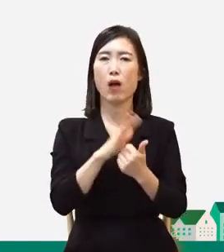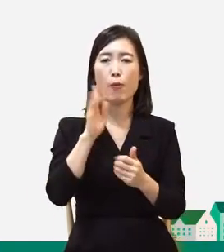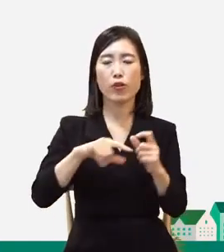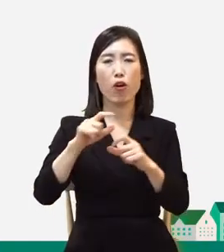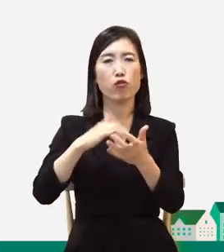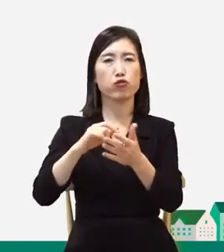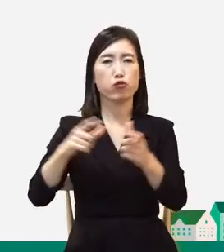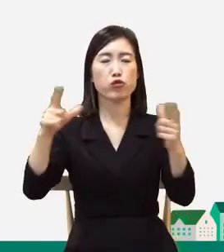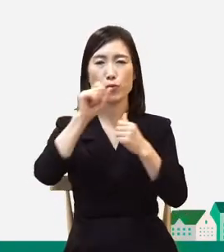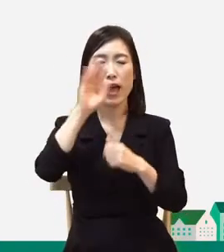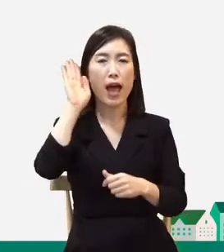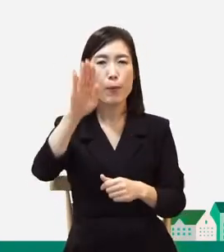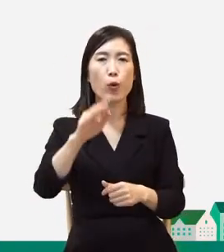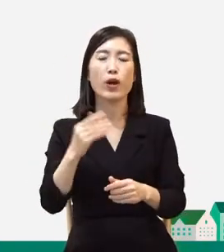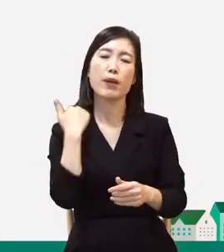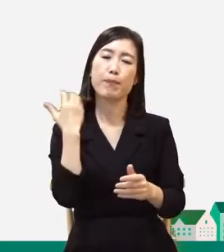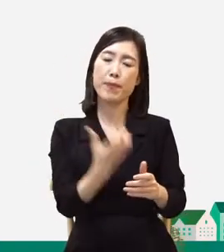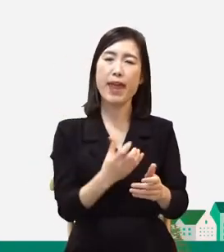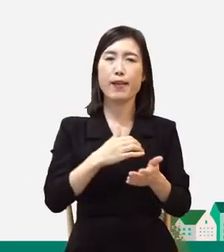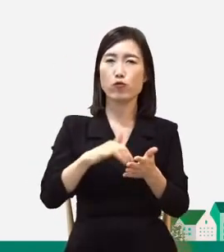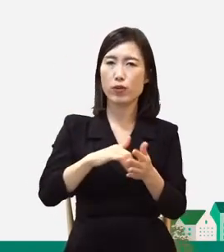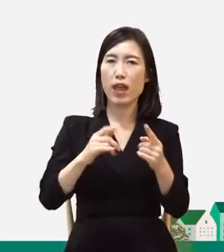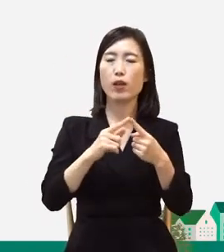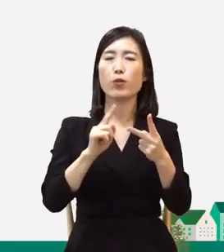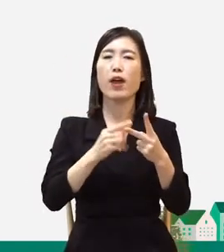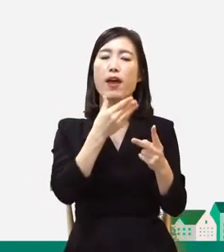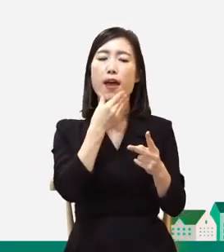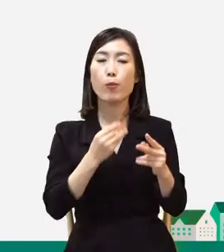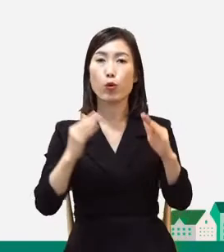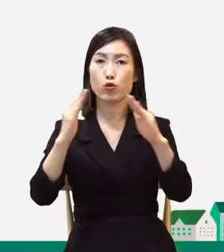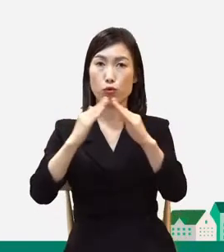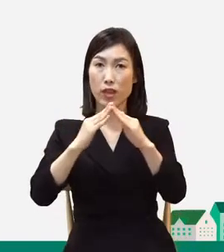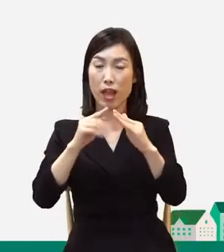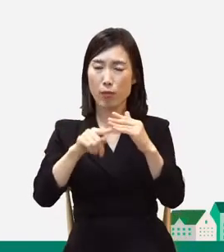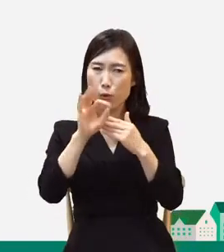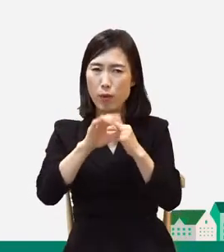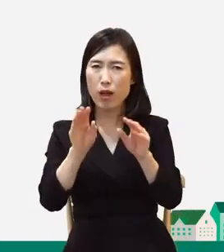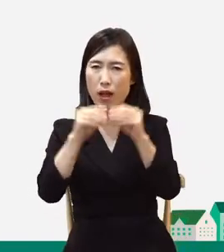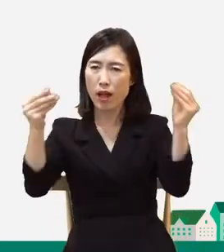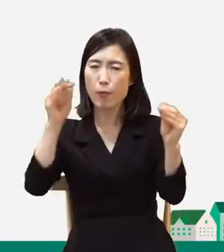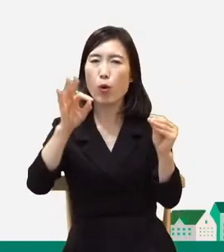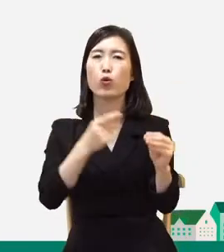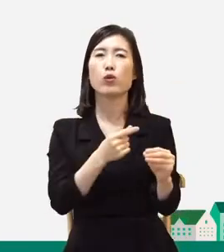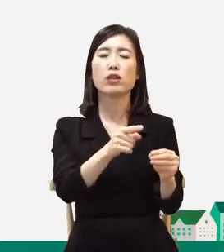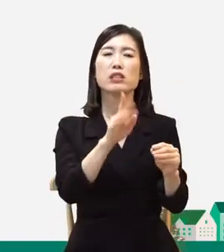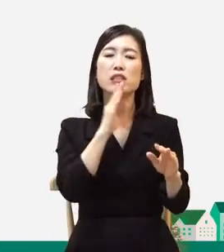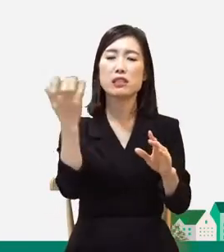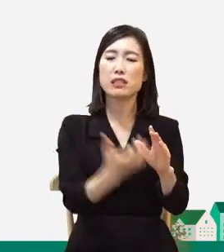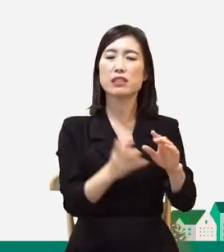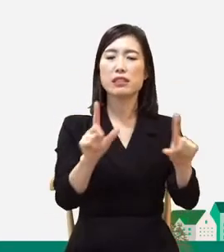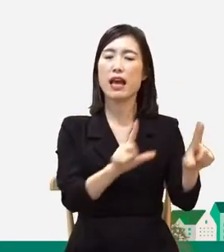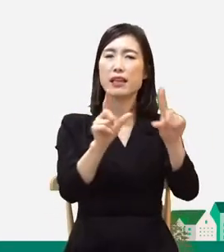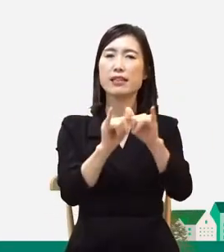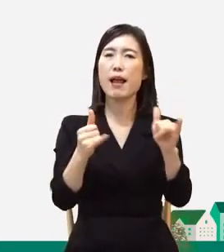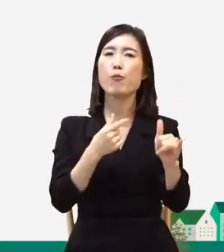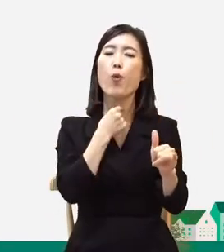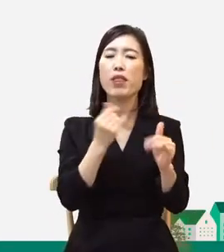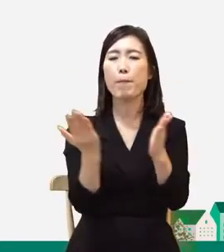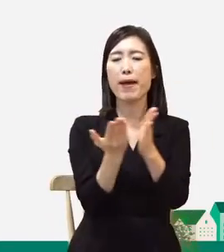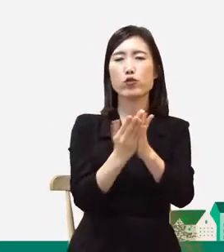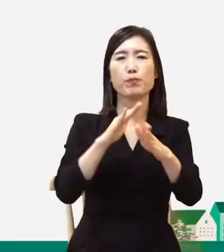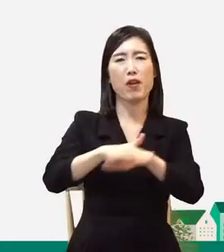연구임대주택이나 행복주택 같은 게 타입이 그렇게 수요자 맞춤형이 아닌 경우들이 많다. 그러니까 각 그